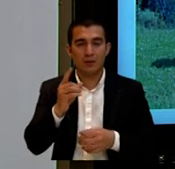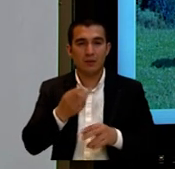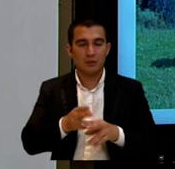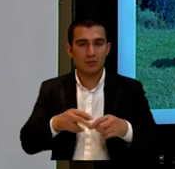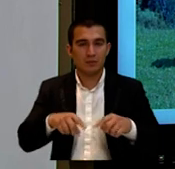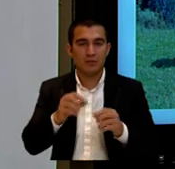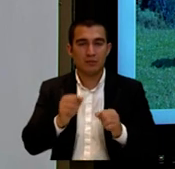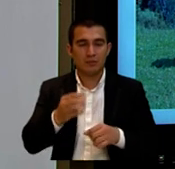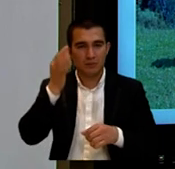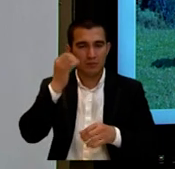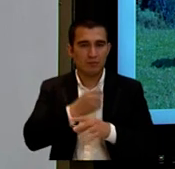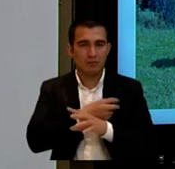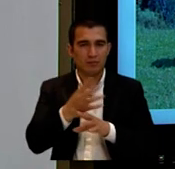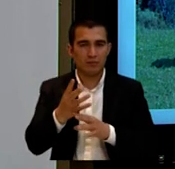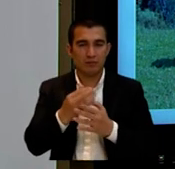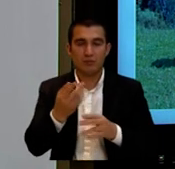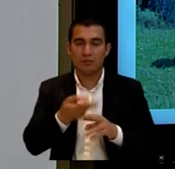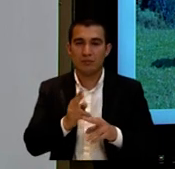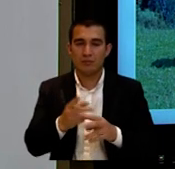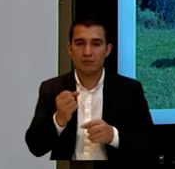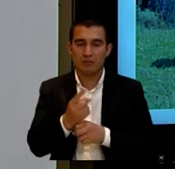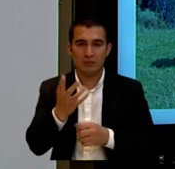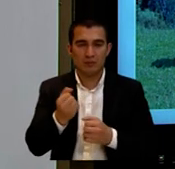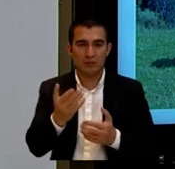Ө құқ құқаны, өлег бұлап computing